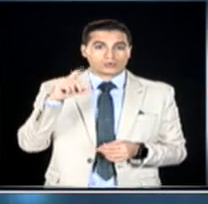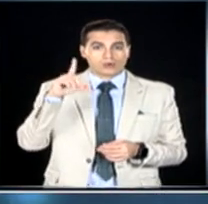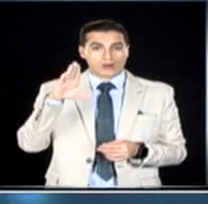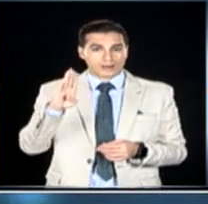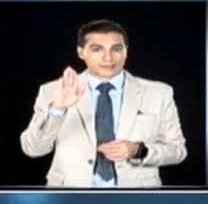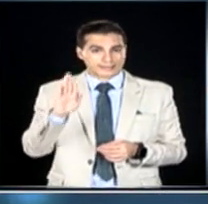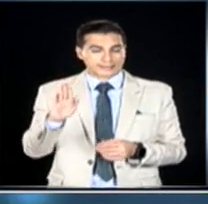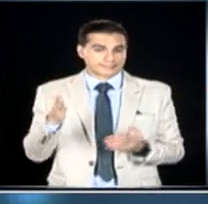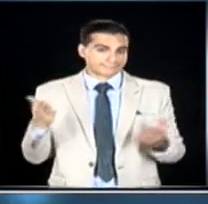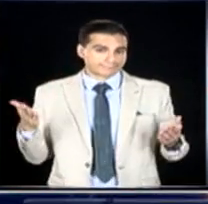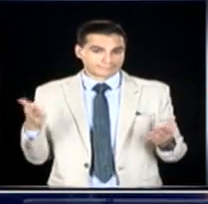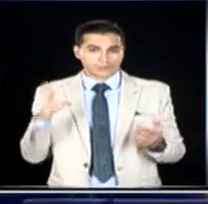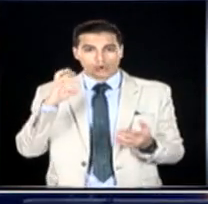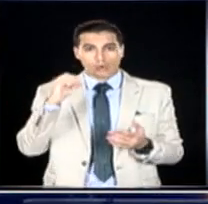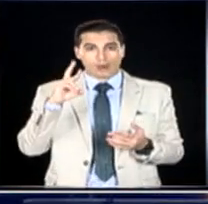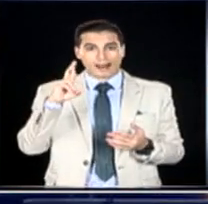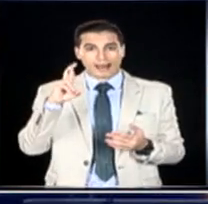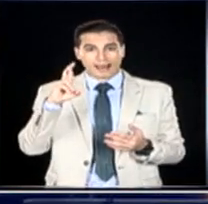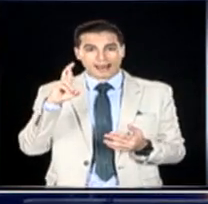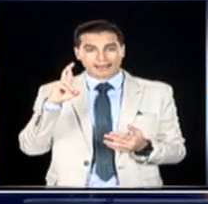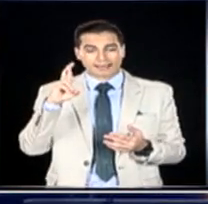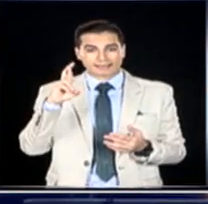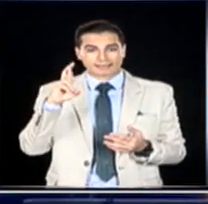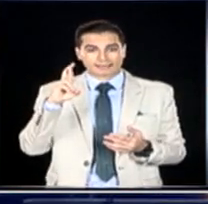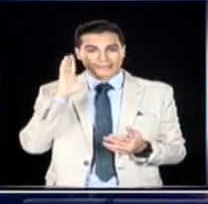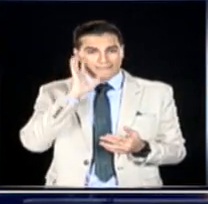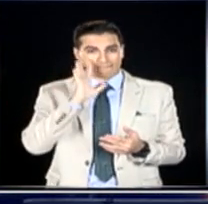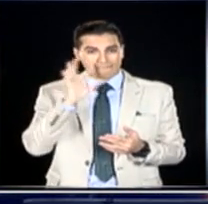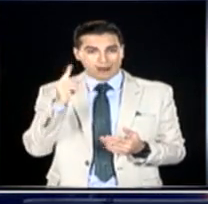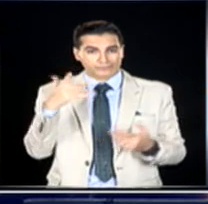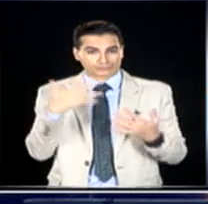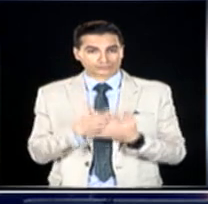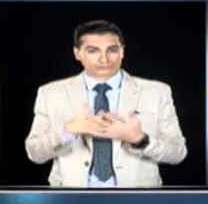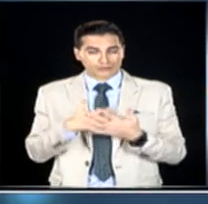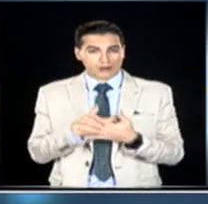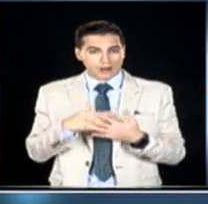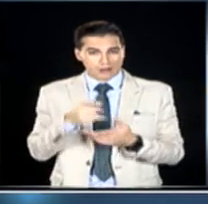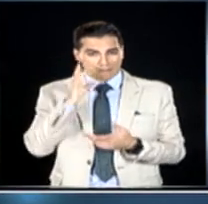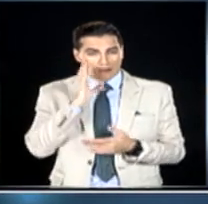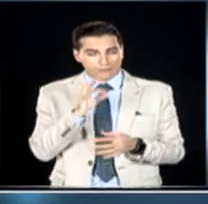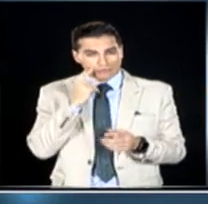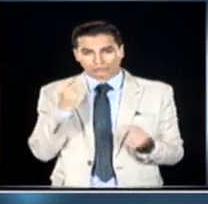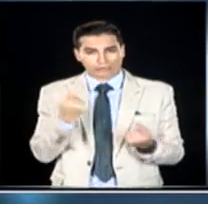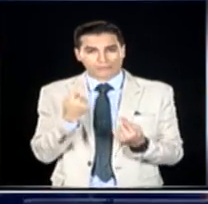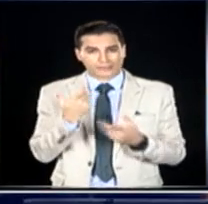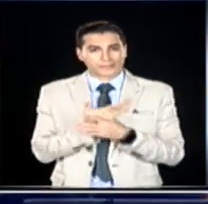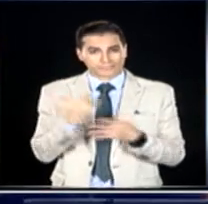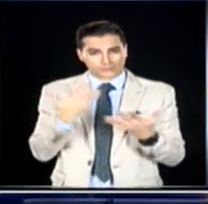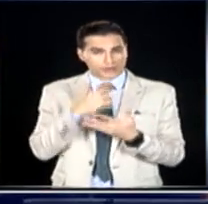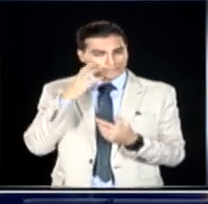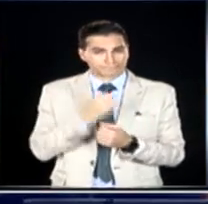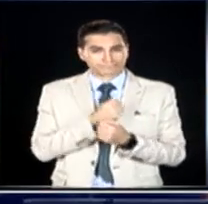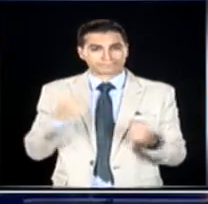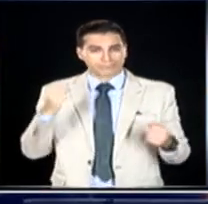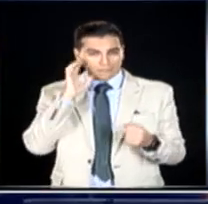تفتكر يا محمد؟ رولكس. بص رولكس طبيعي جدا ان انت تقول رولكس، طبيعي